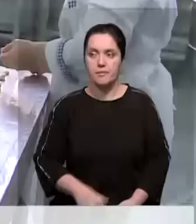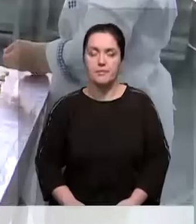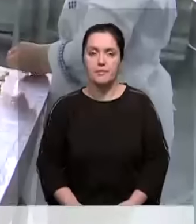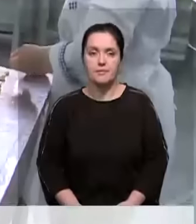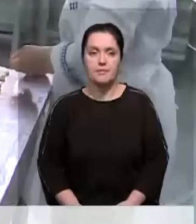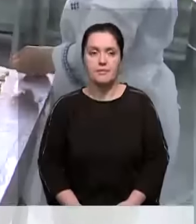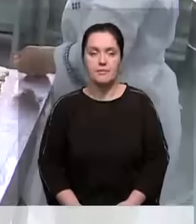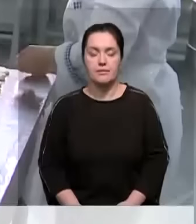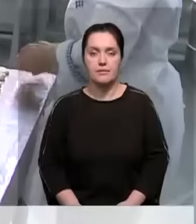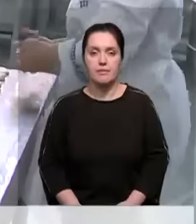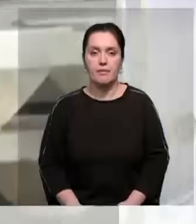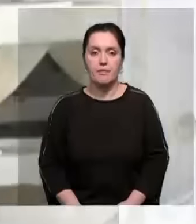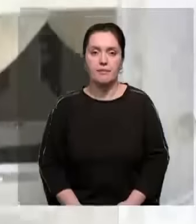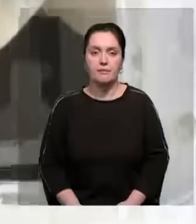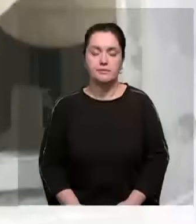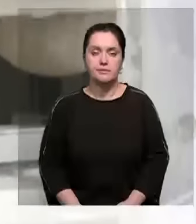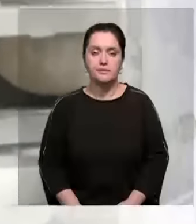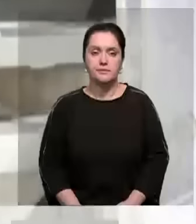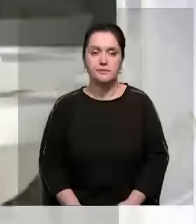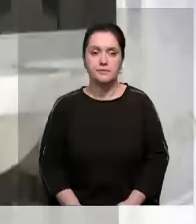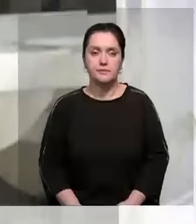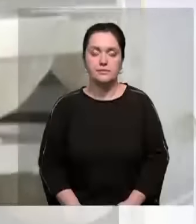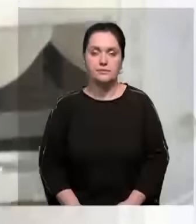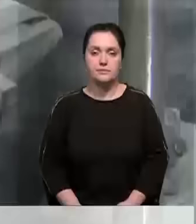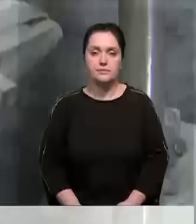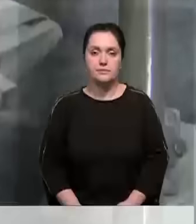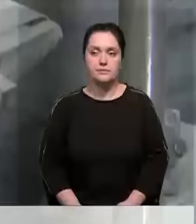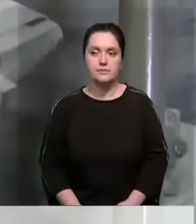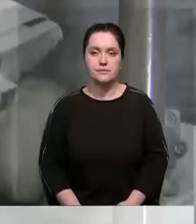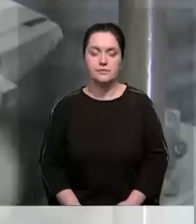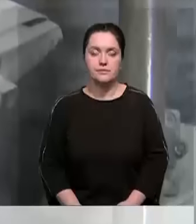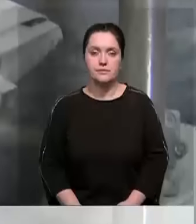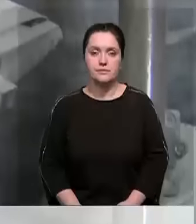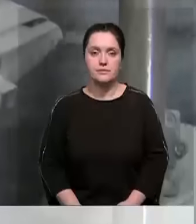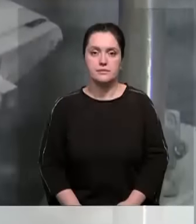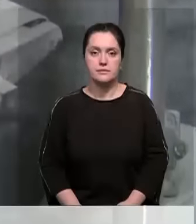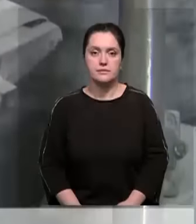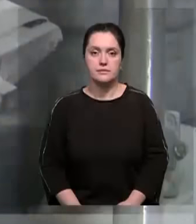Талгат Исламулы, Саламат Бекбаев, Мангыстауская область, 24 КЗ.